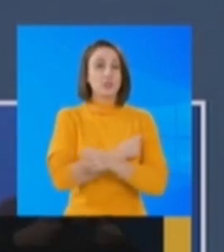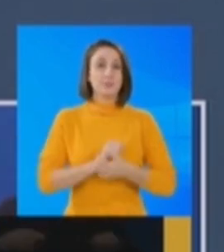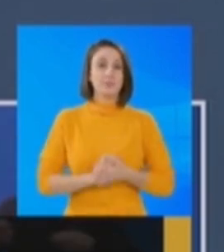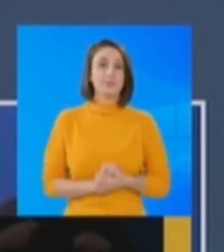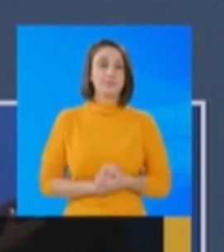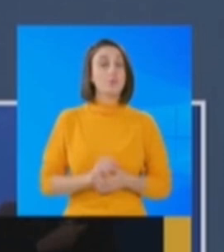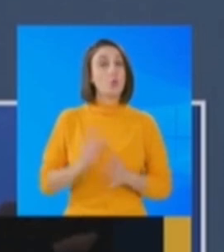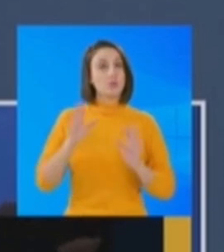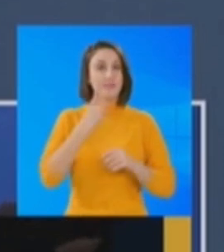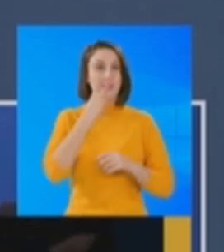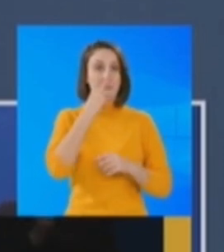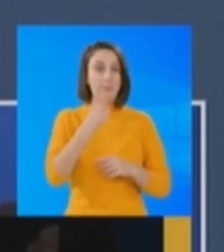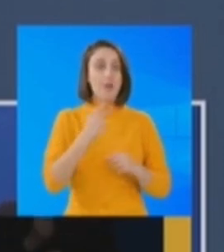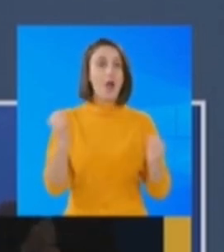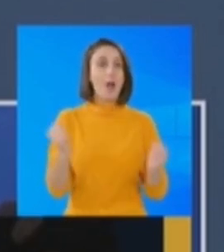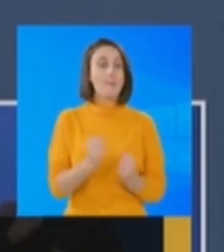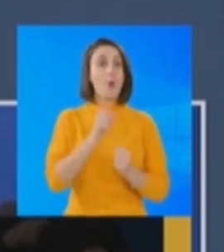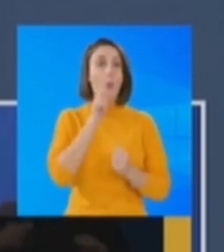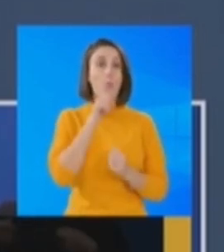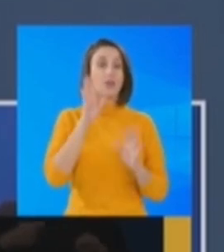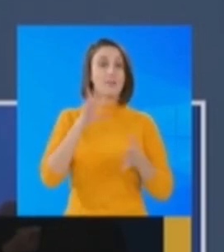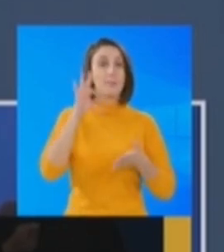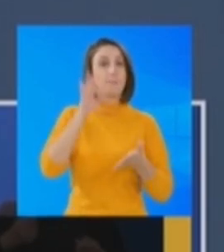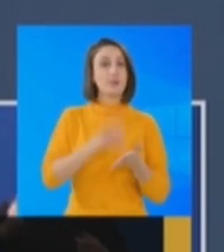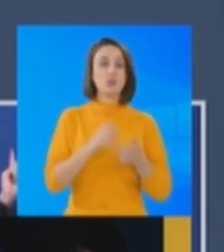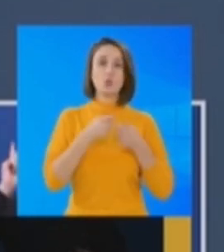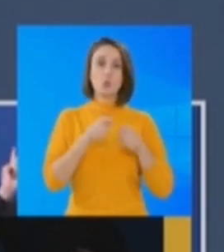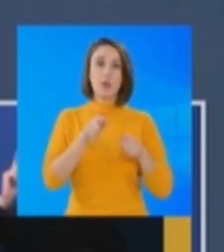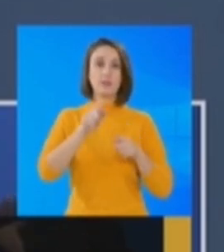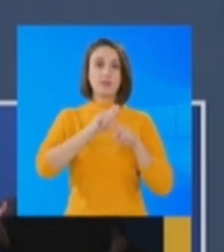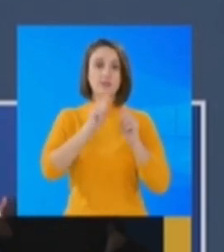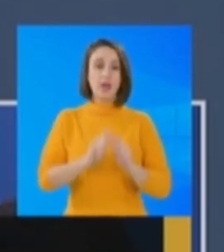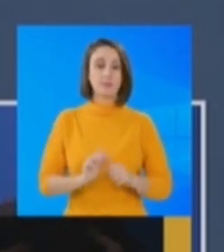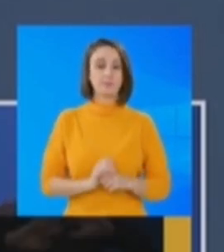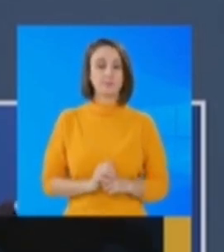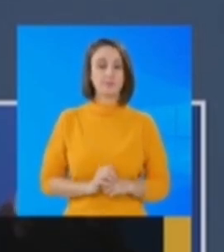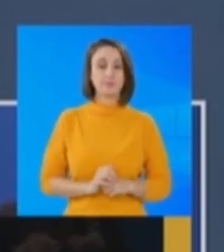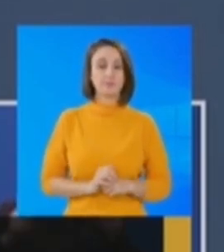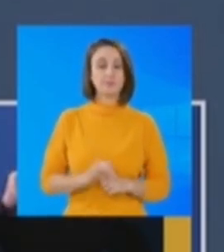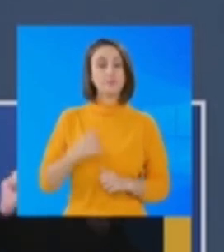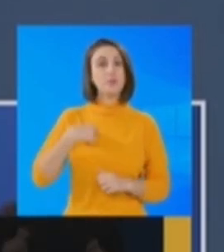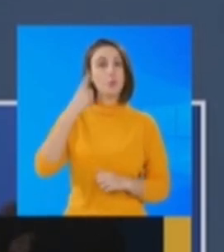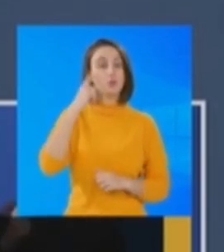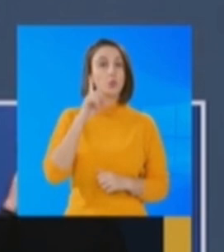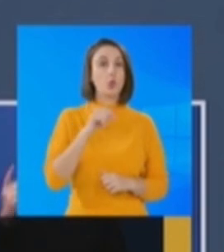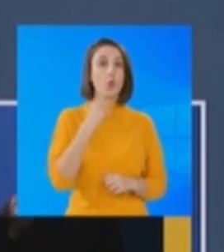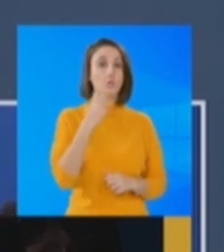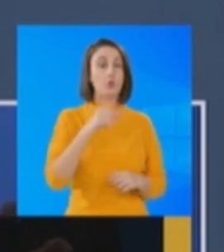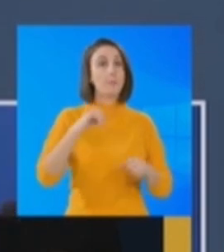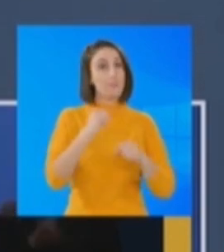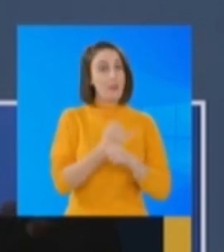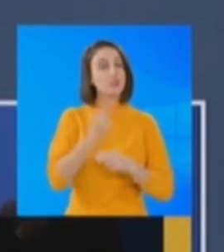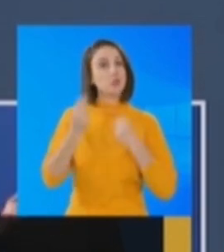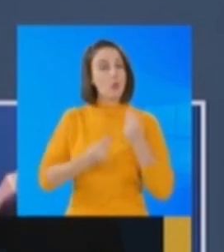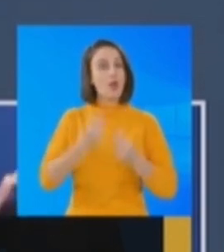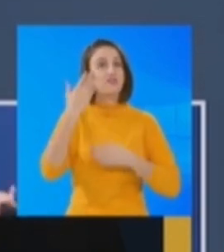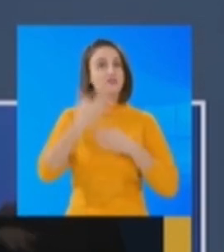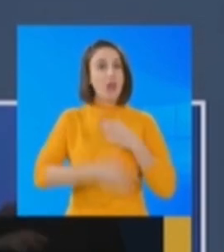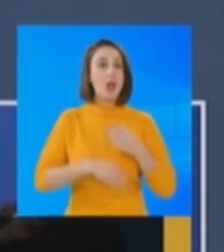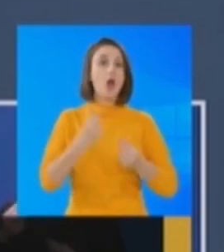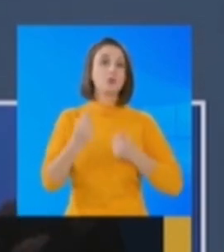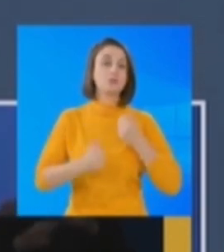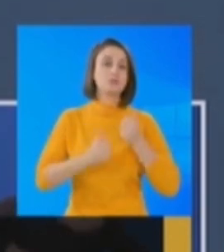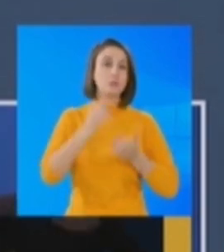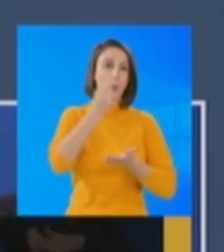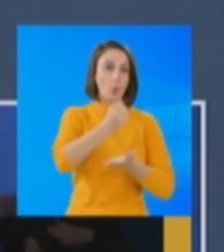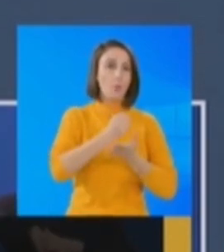vaccinare. Trebuie să avem o campanie în care vom fi prezenți în toată țara. Și știu că și pe 22 mai se joacă și finala